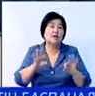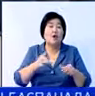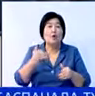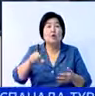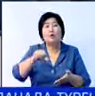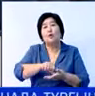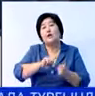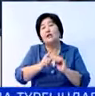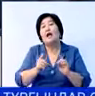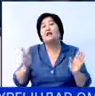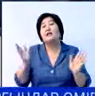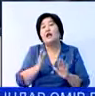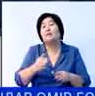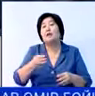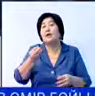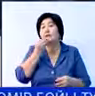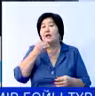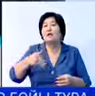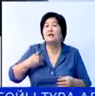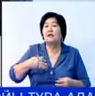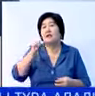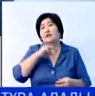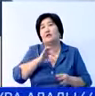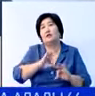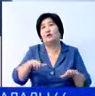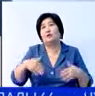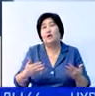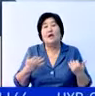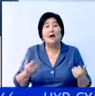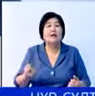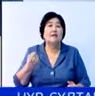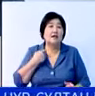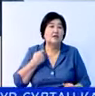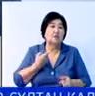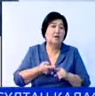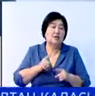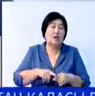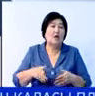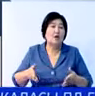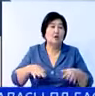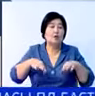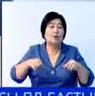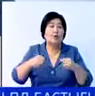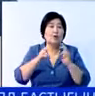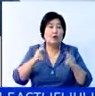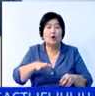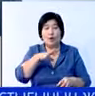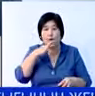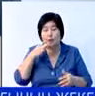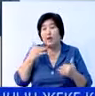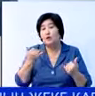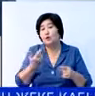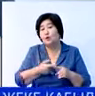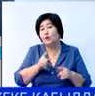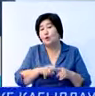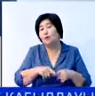оның орнына табиғи минералды өнім тұтынуға кеңес берді. Қазіргі кезде ішімдікті тұтыну салдарында жол көлік оқиғалары көбеюде, сонымен қатар